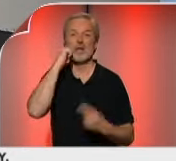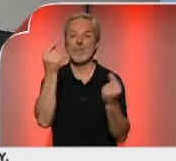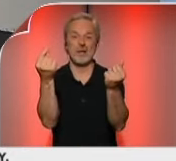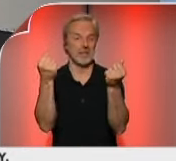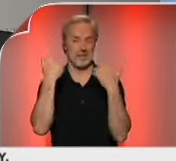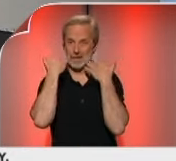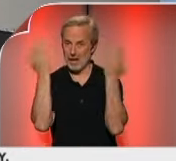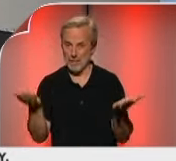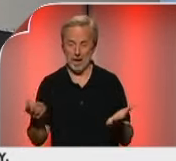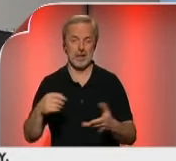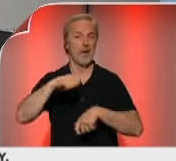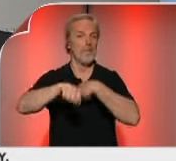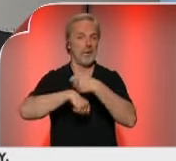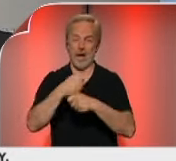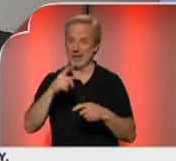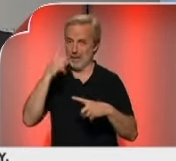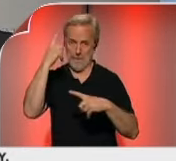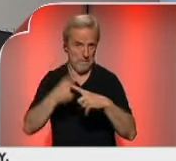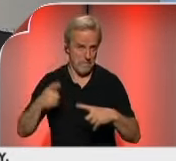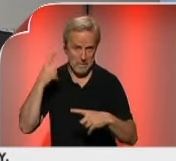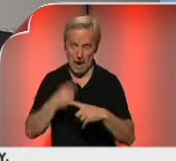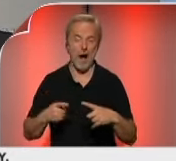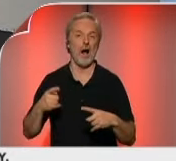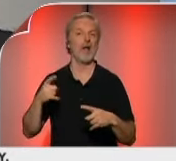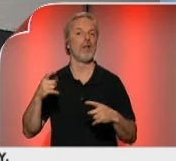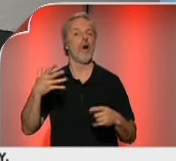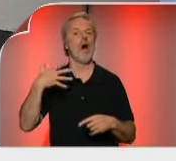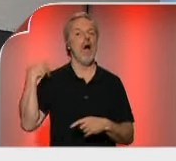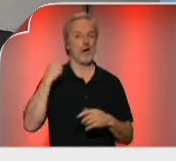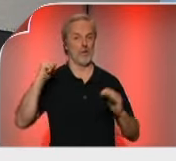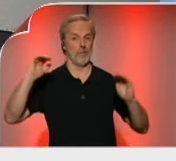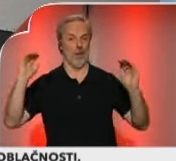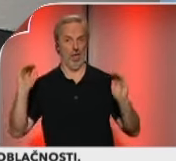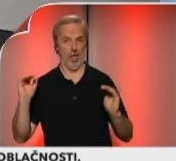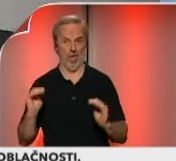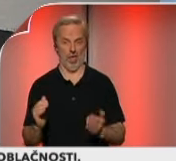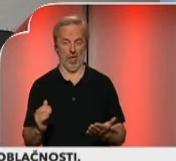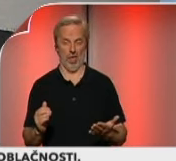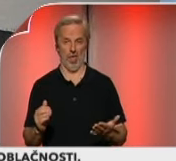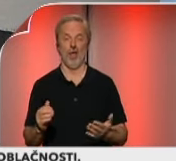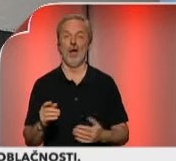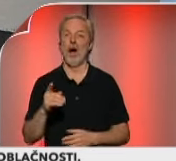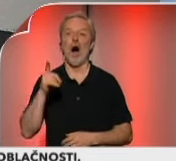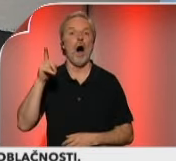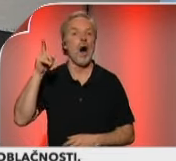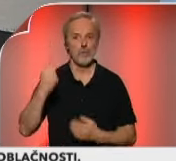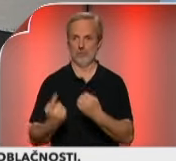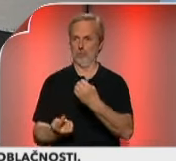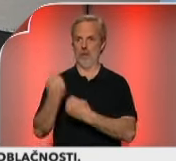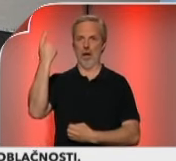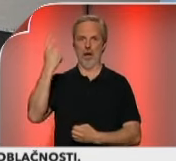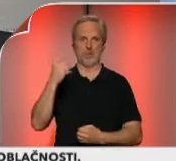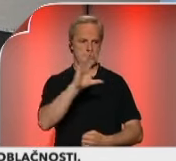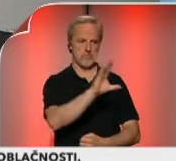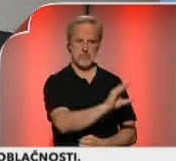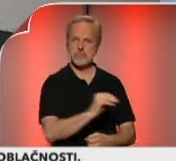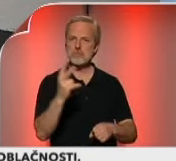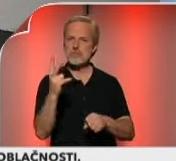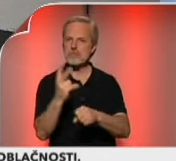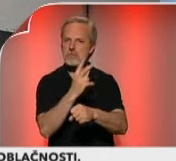recesi evropské globální ale také krokům vlády není možné akceptovat církevní restituce v